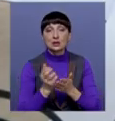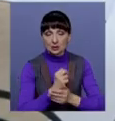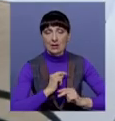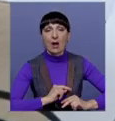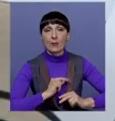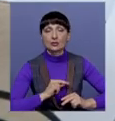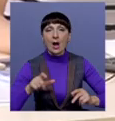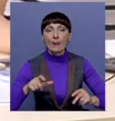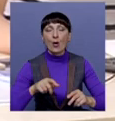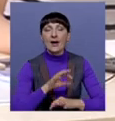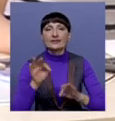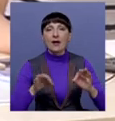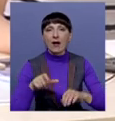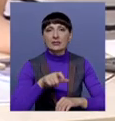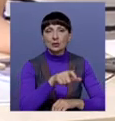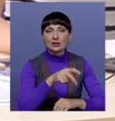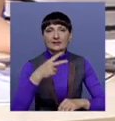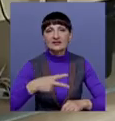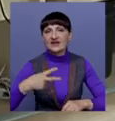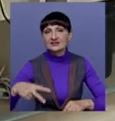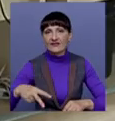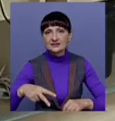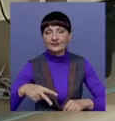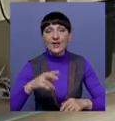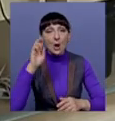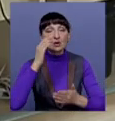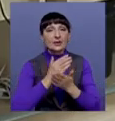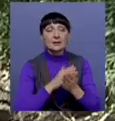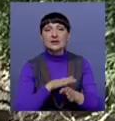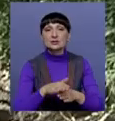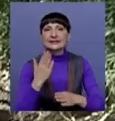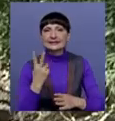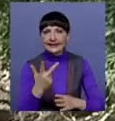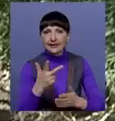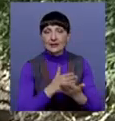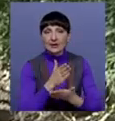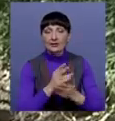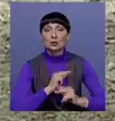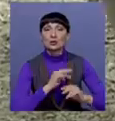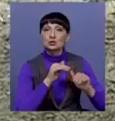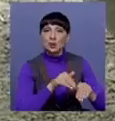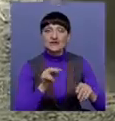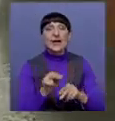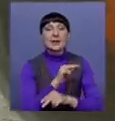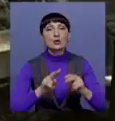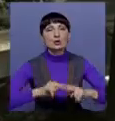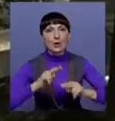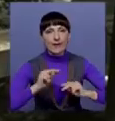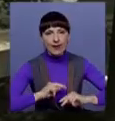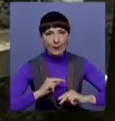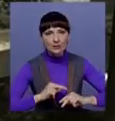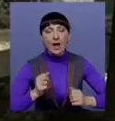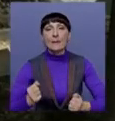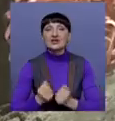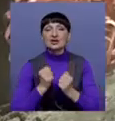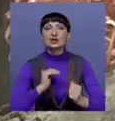по дорожной карте занятости 2020. Госпрограмма реализуется по трем направлениям: трудоустройство, в ремонтно-строительных работах,